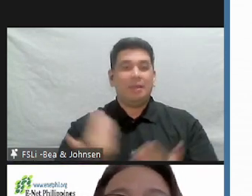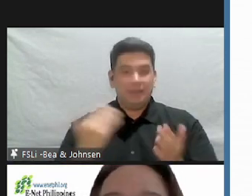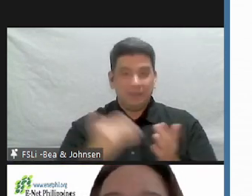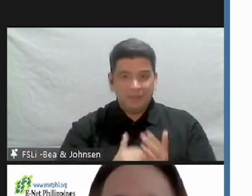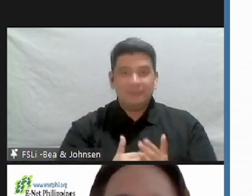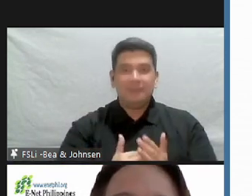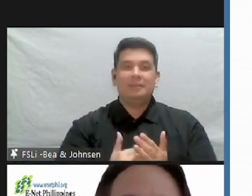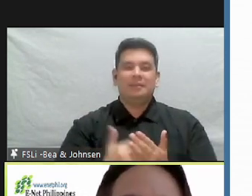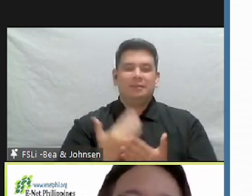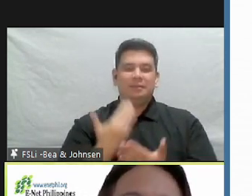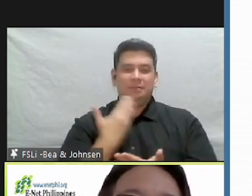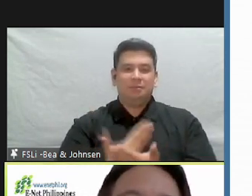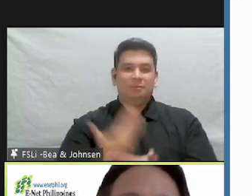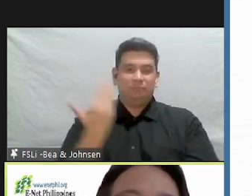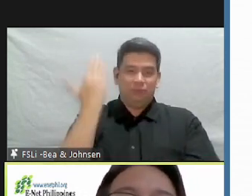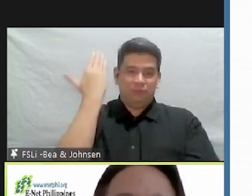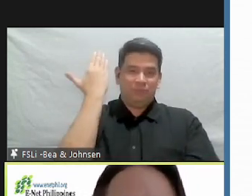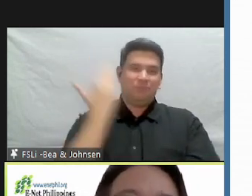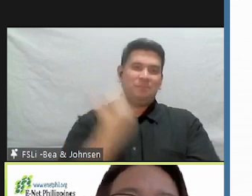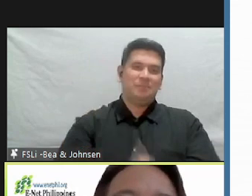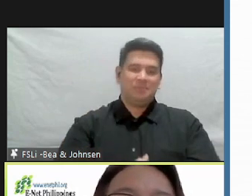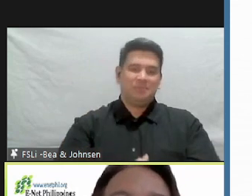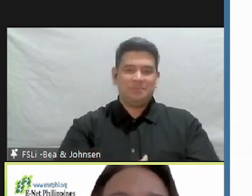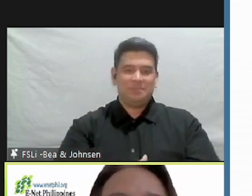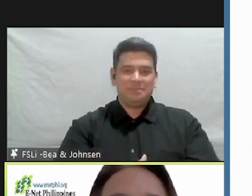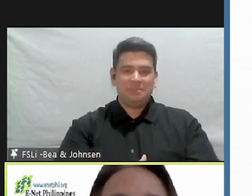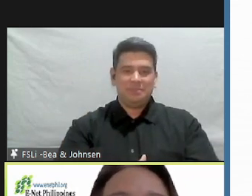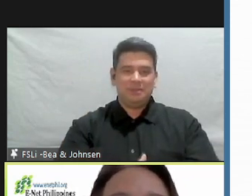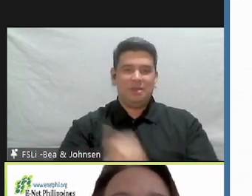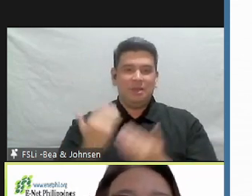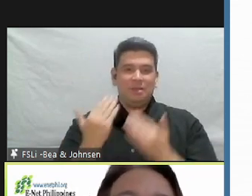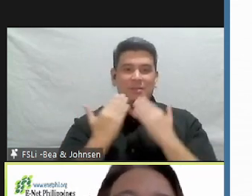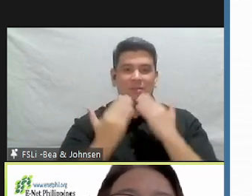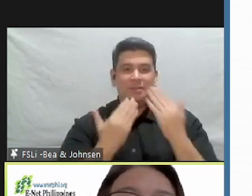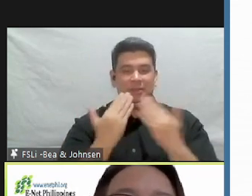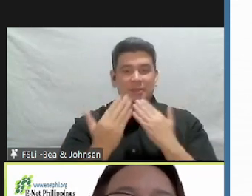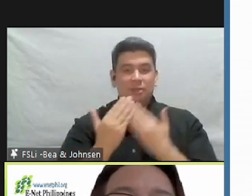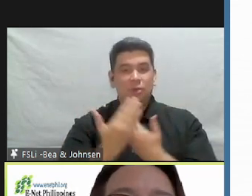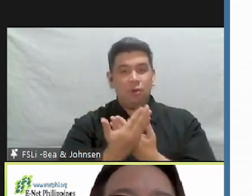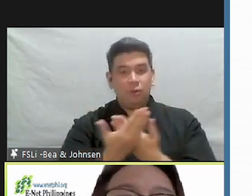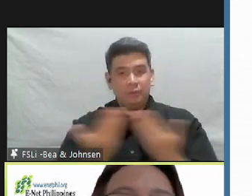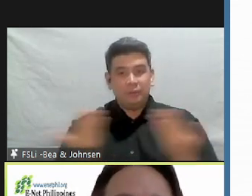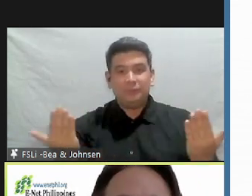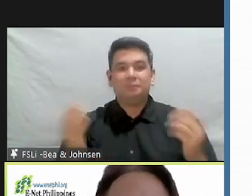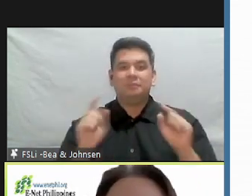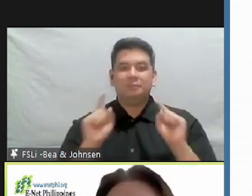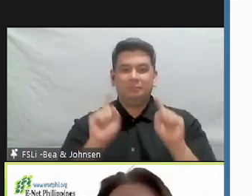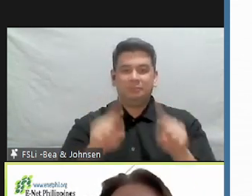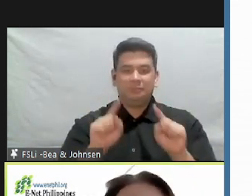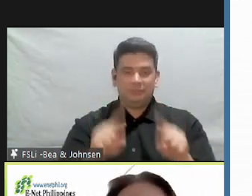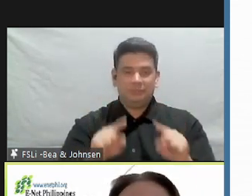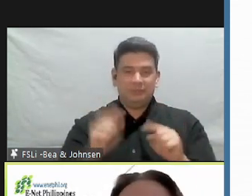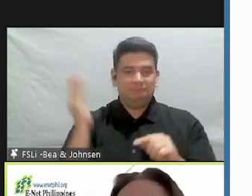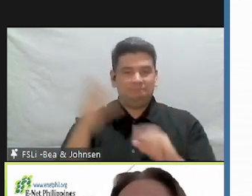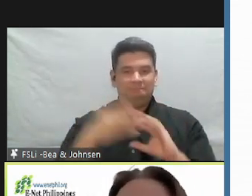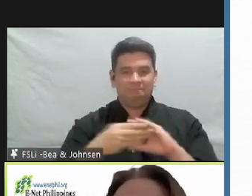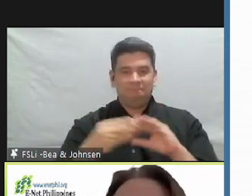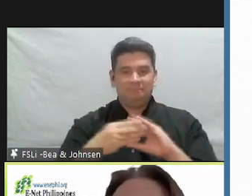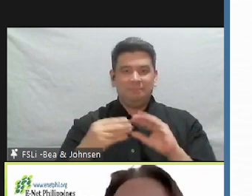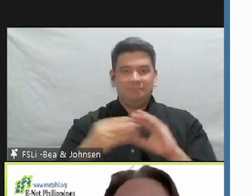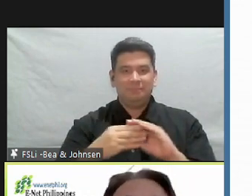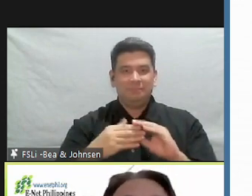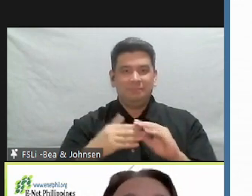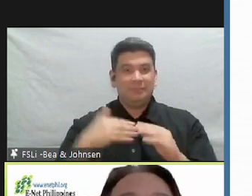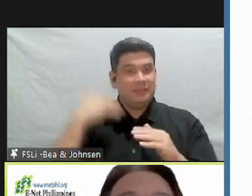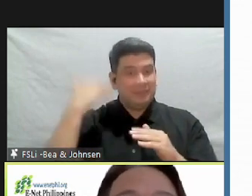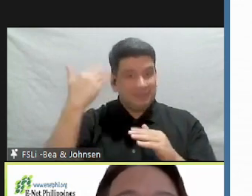magandang tanghali po sa ating lahat at maraming salamat sa lahat ng mga nagbahagi at dumalo. See you again po,